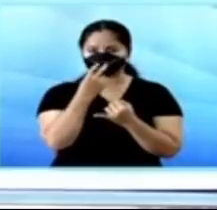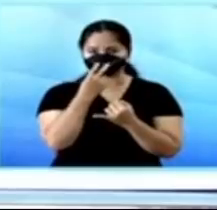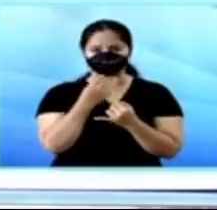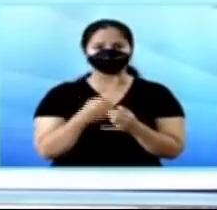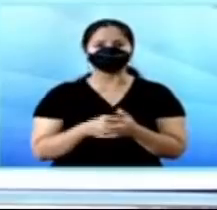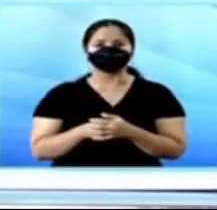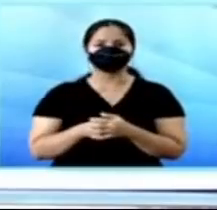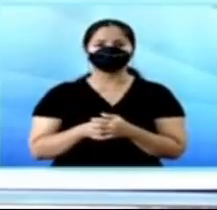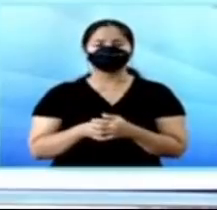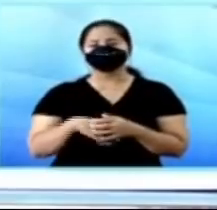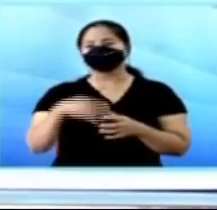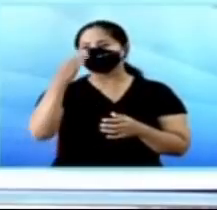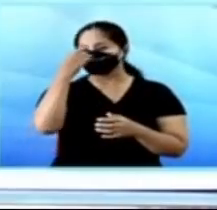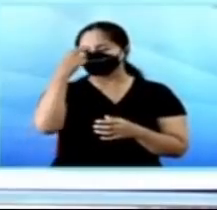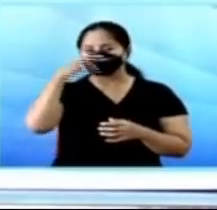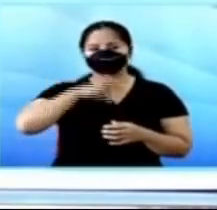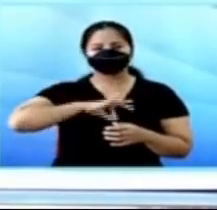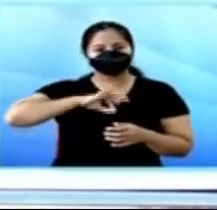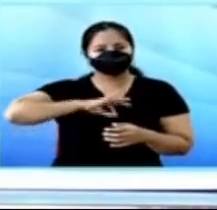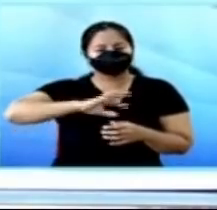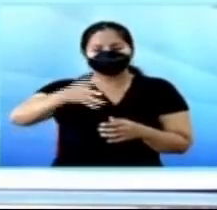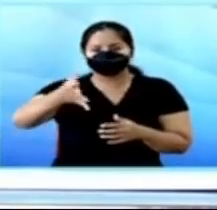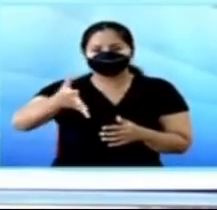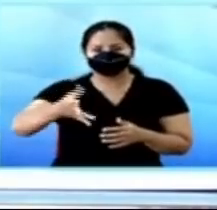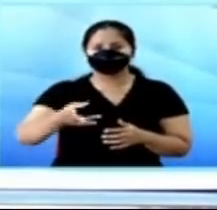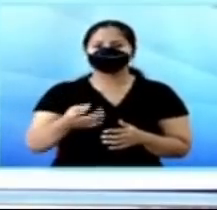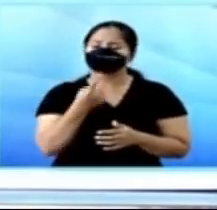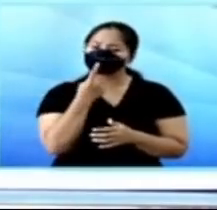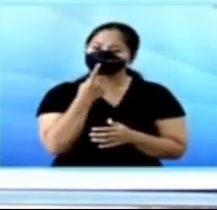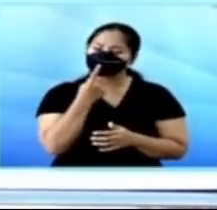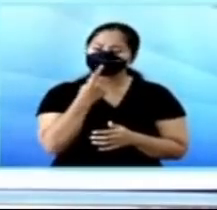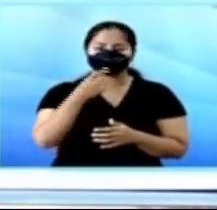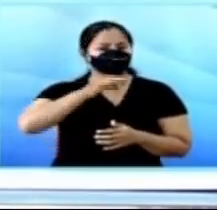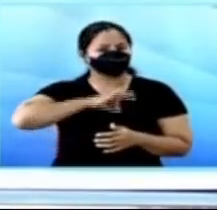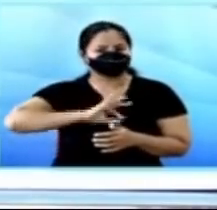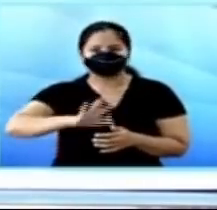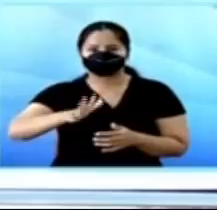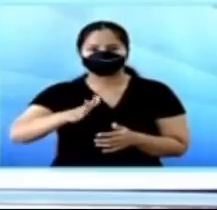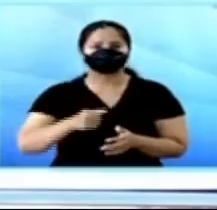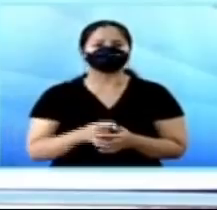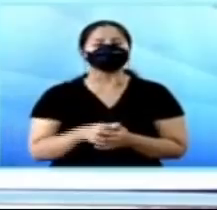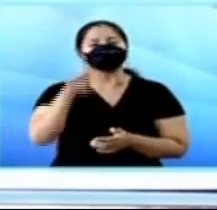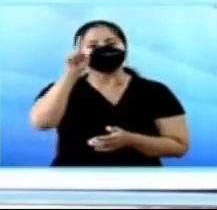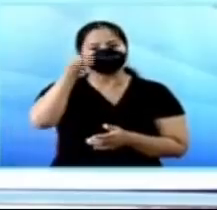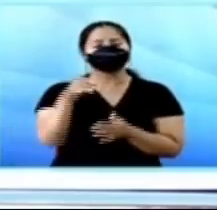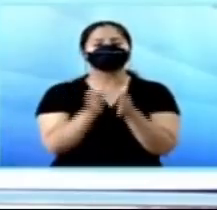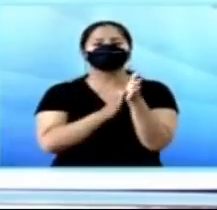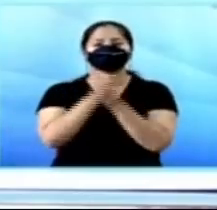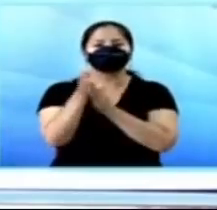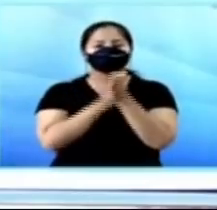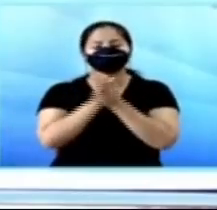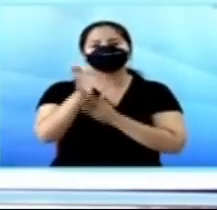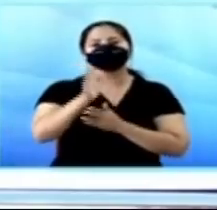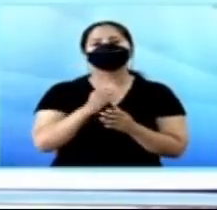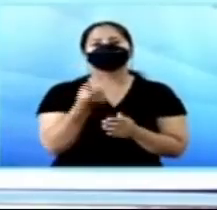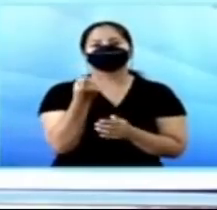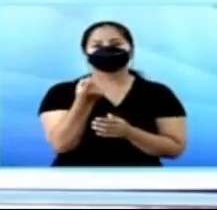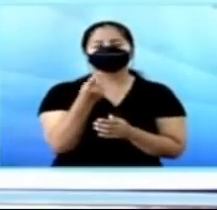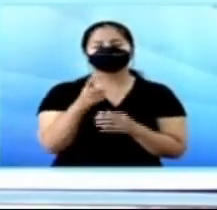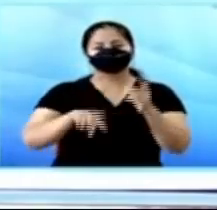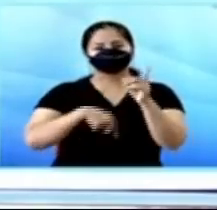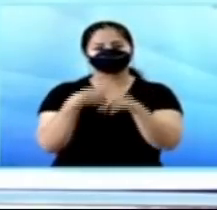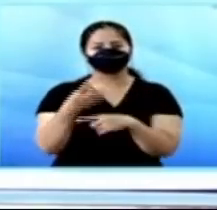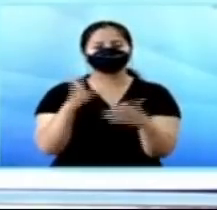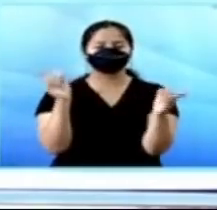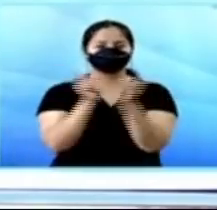ดังบ่ได้กินหรือกินอาหารบ่ได้รสชาติก็แม่นให้รีบฮ้อนไปกวดคืนหรือโทรปรึกษาส